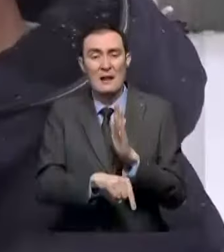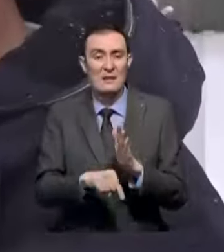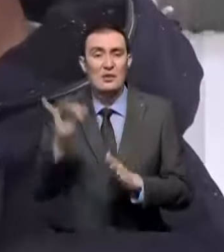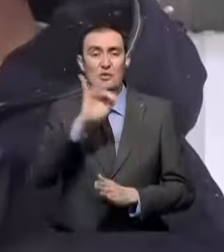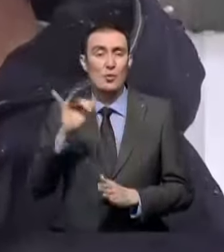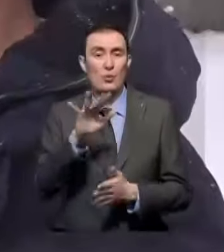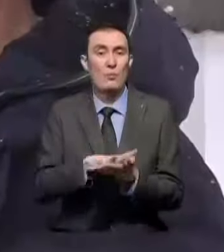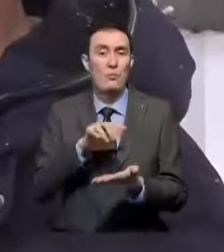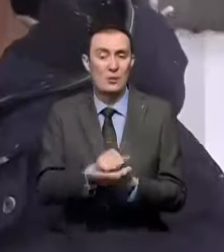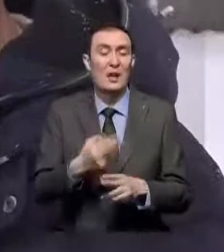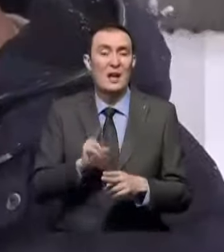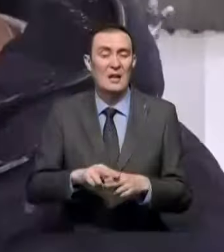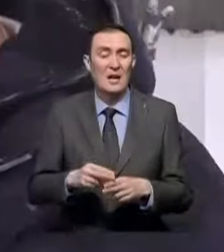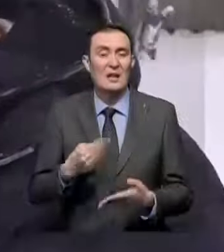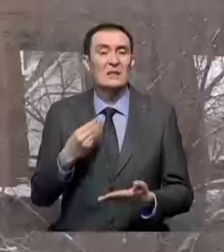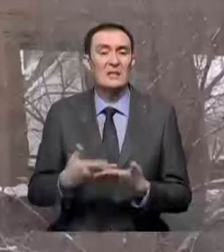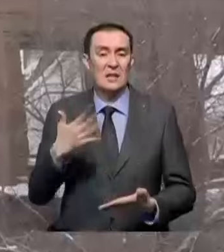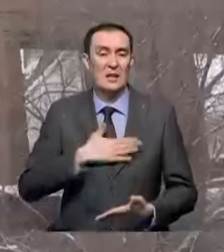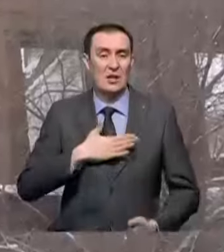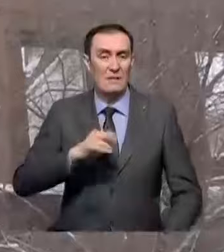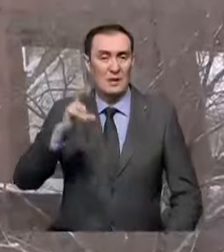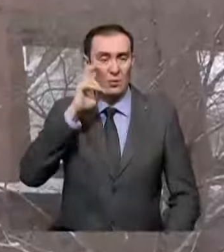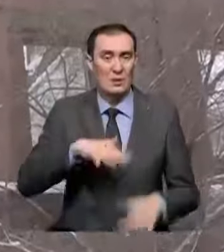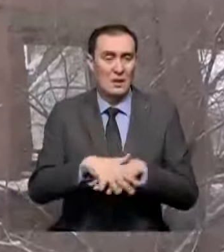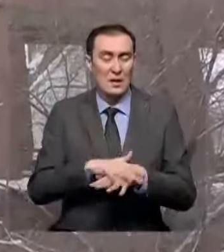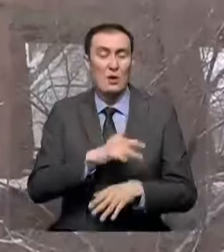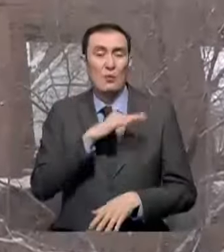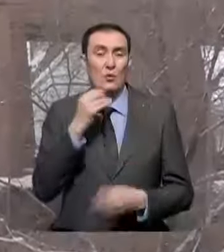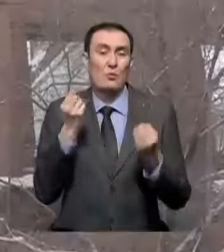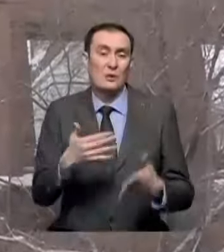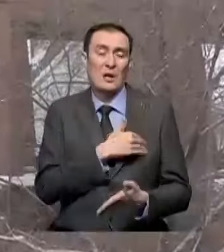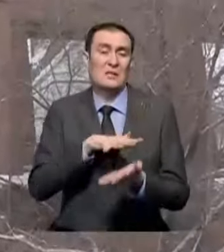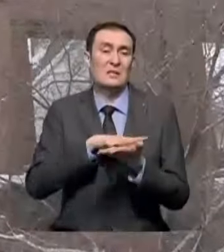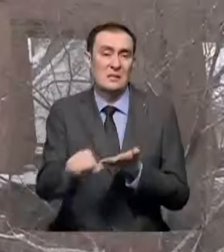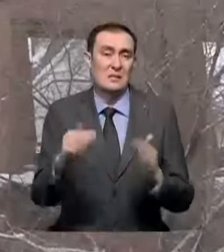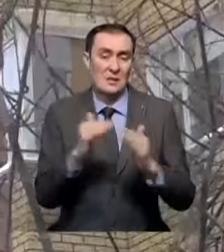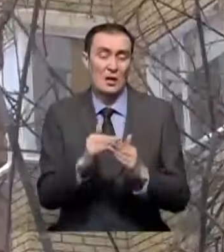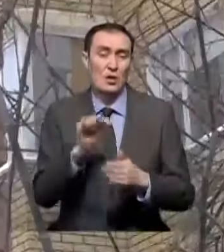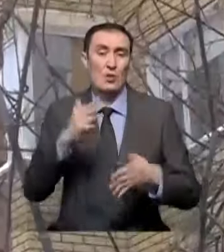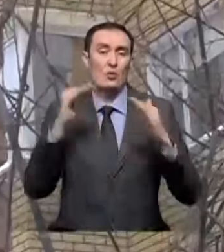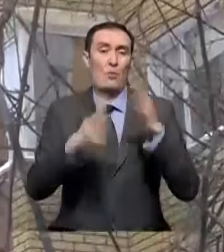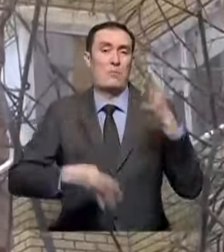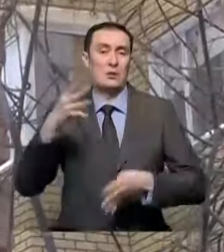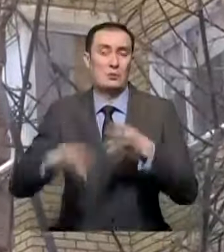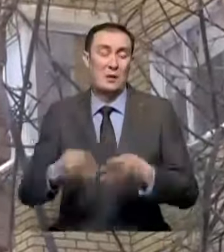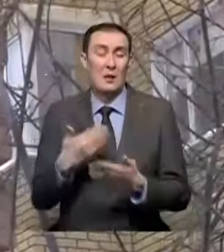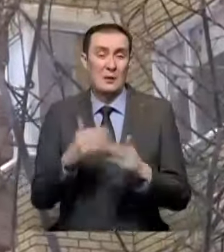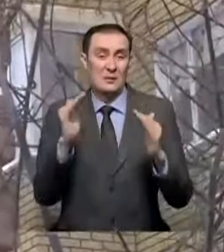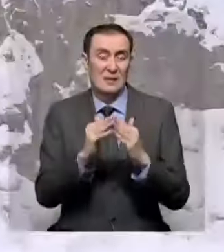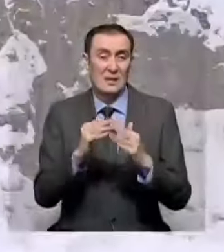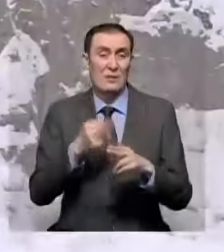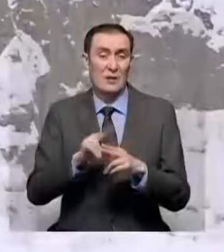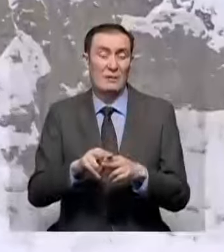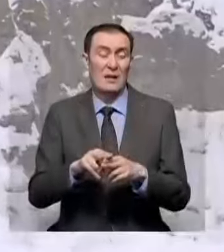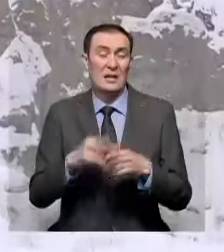Это история, это достояние всей нации. И многие просто хотят здание снести, чтобы поставить там высотный дом. Вот, допустим, взять здание Завет